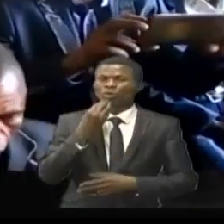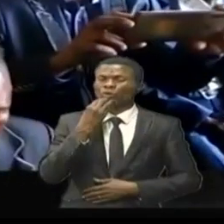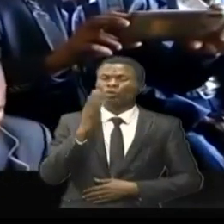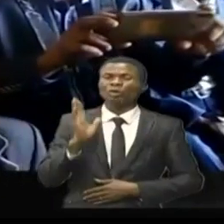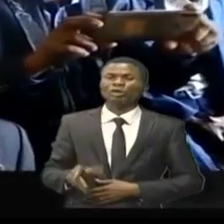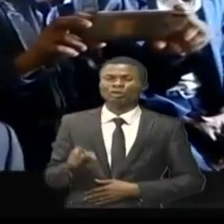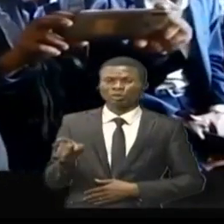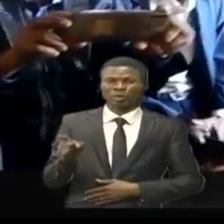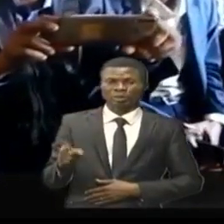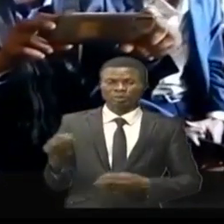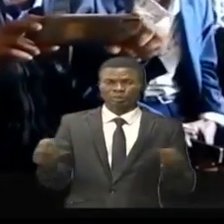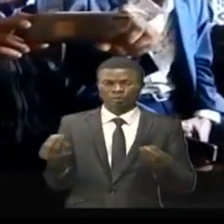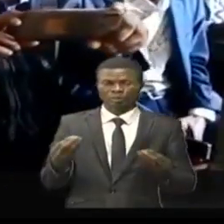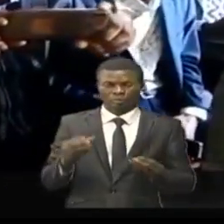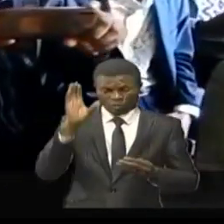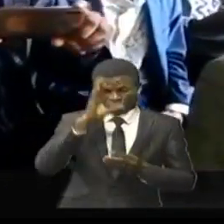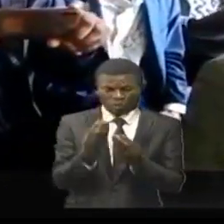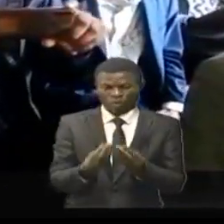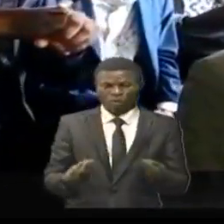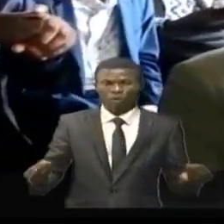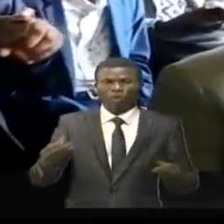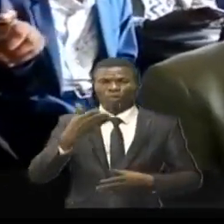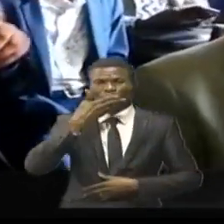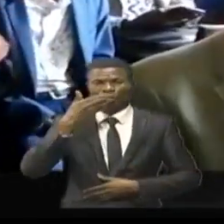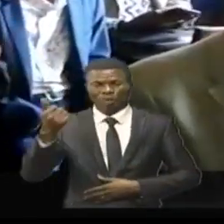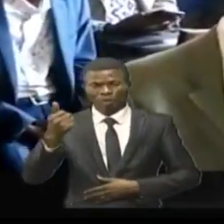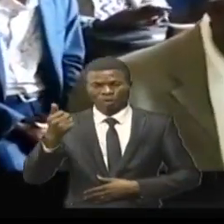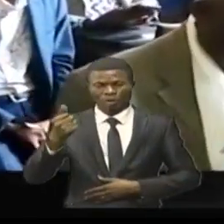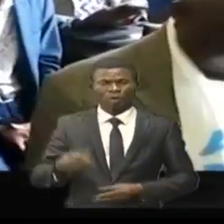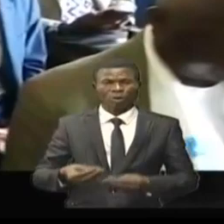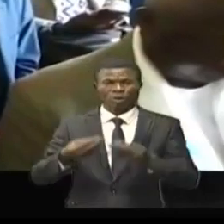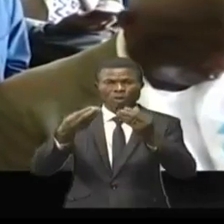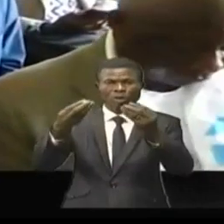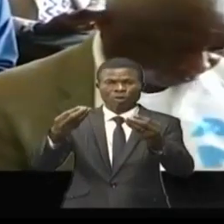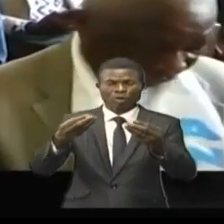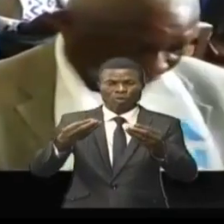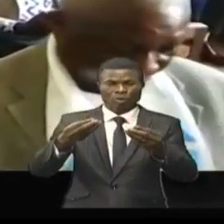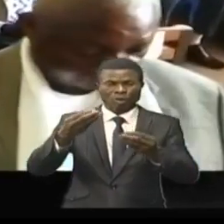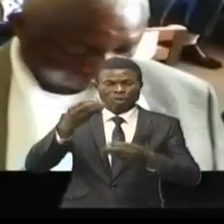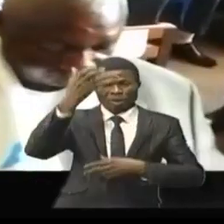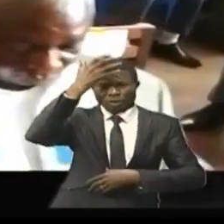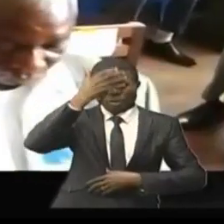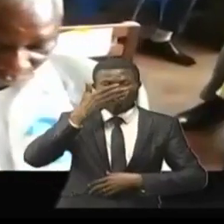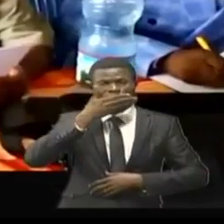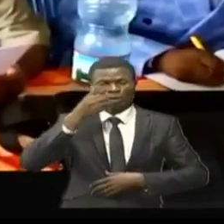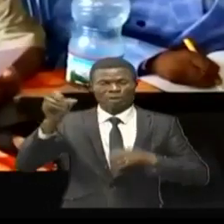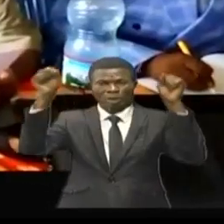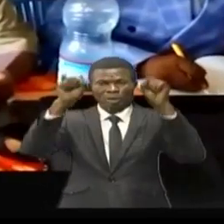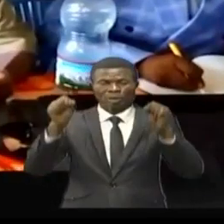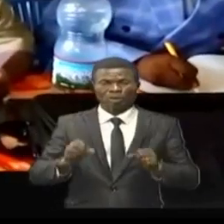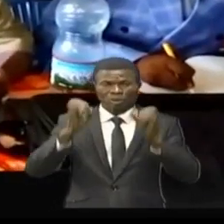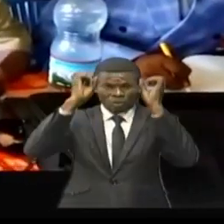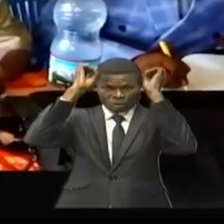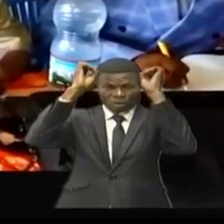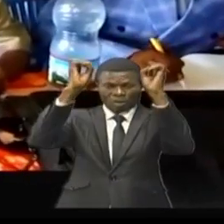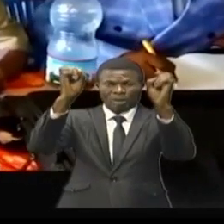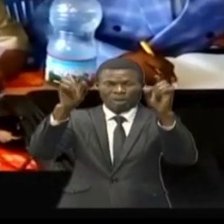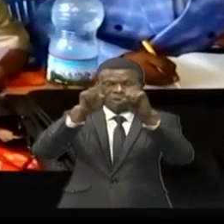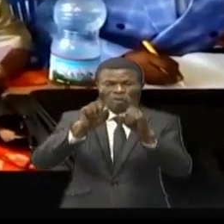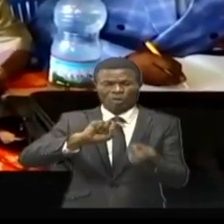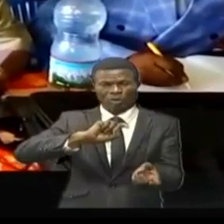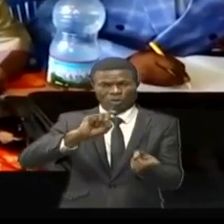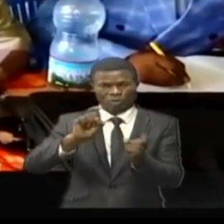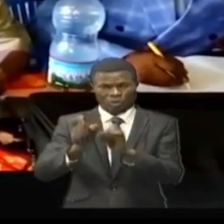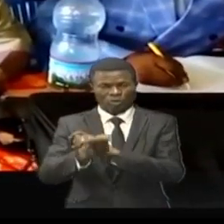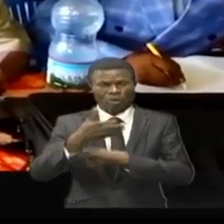prenante en vue de trouver les voies et moyens de redorer l'image de notre système éducatif et